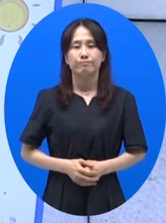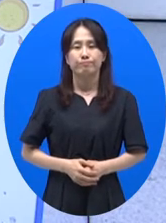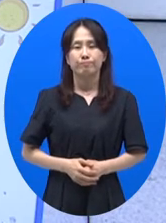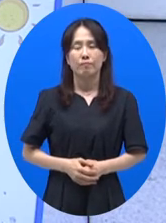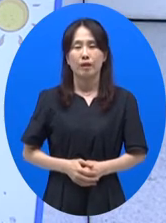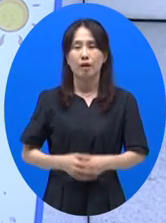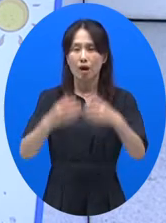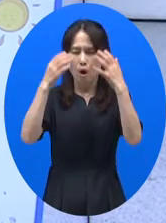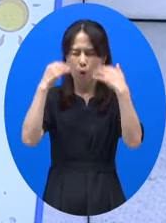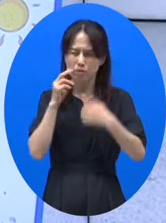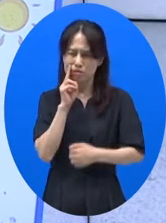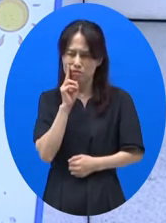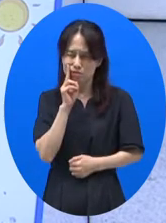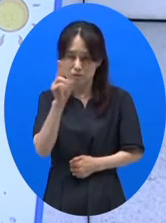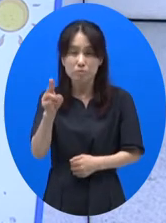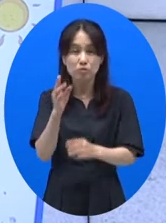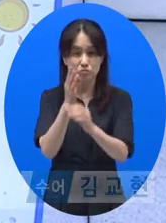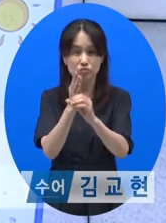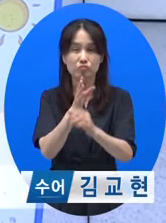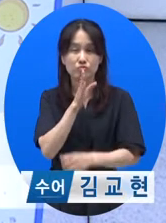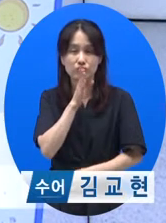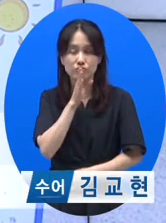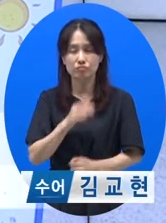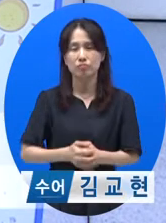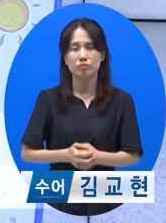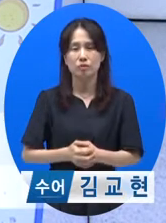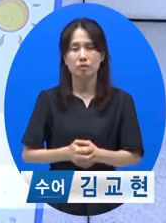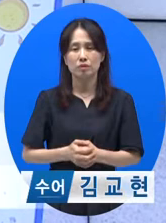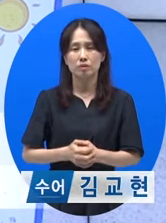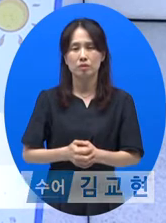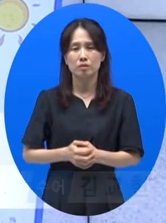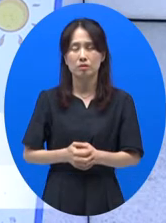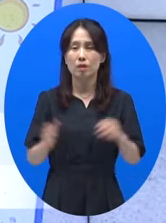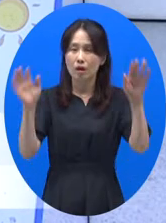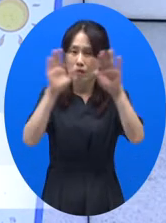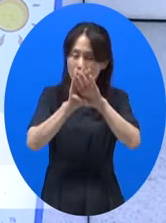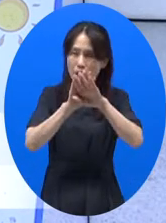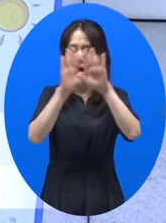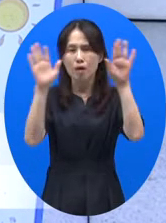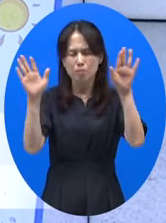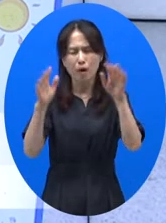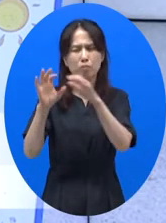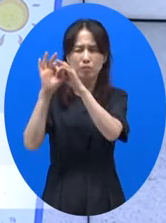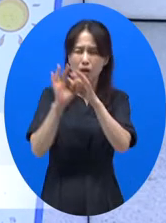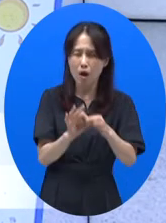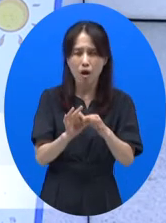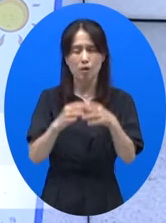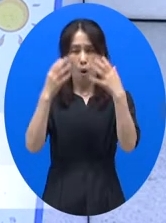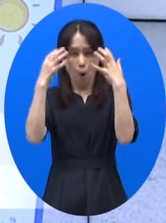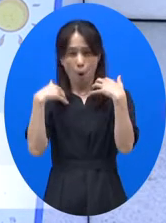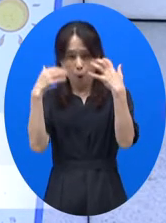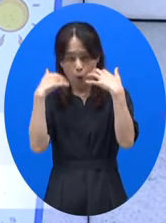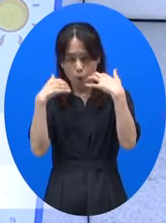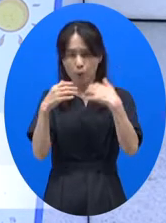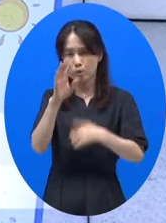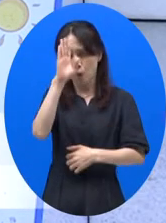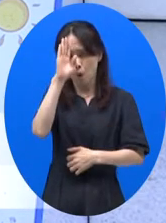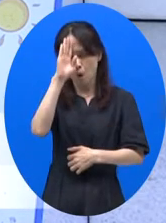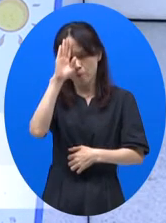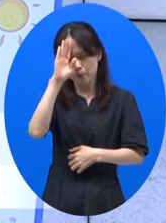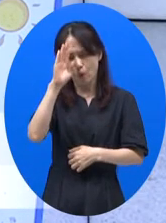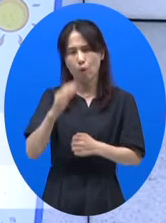일찍 찾아온 폭염이 기승을 부리고 있습니다. 낮은 물론 밤에도 더위가 식지 않아 온열 질환의 위험이 커지고